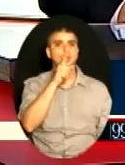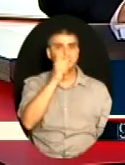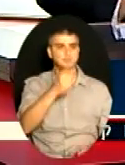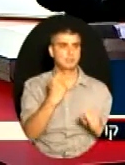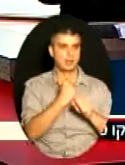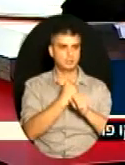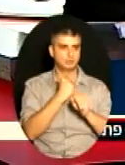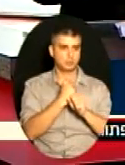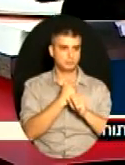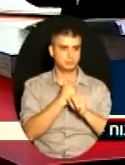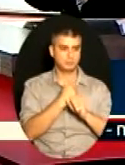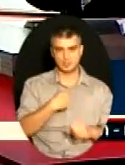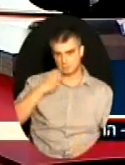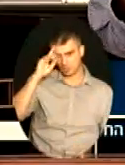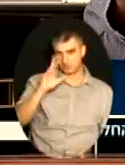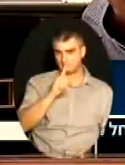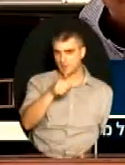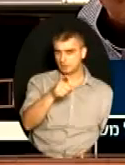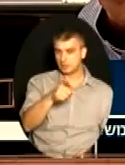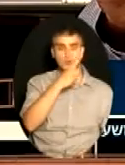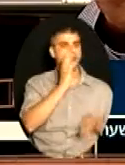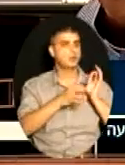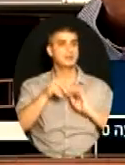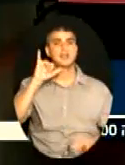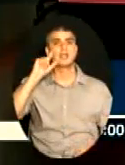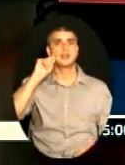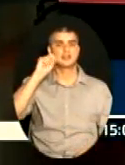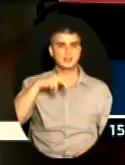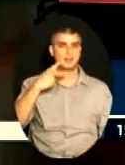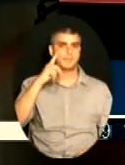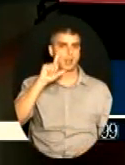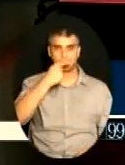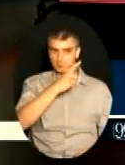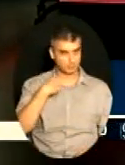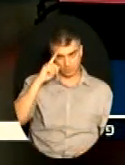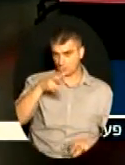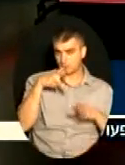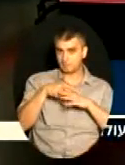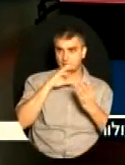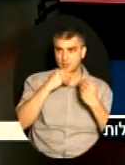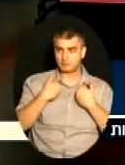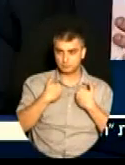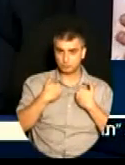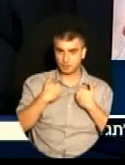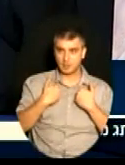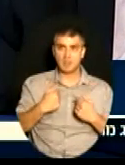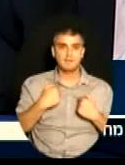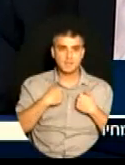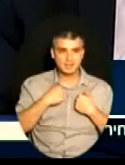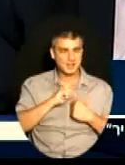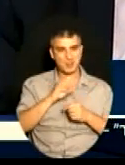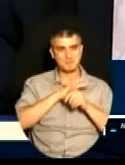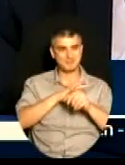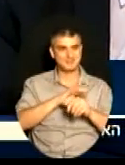צריך לעשות. אני לא יודע מי אתה. אני עורך דין איתן פלג. אני לא יודע מי אתה, אתה התפרץ על הדברים שלי. נכון, אתה